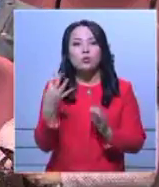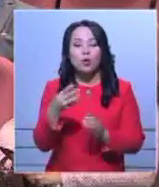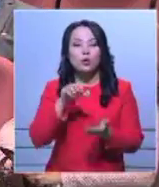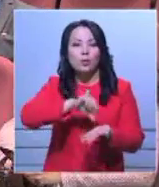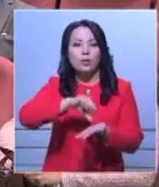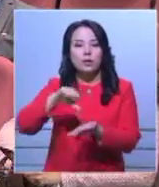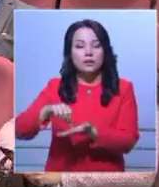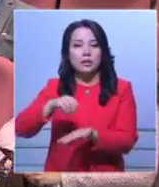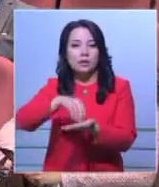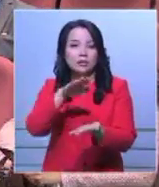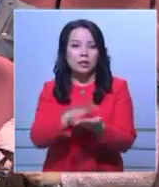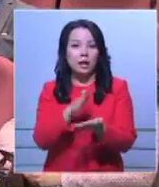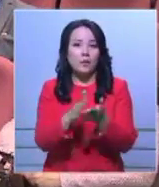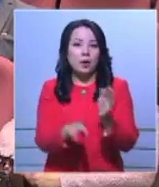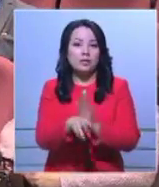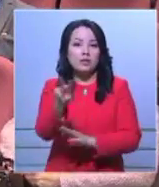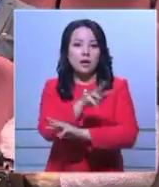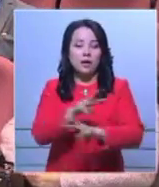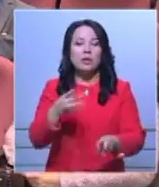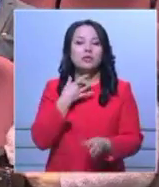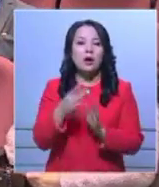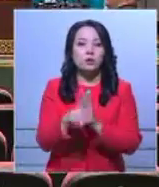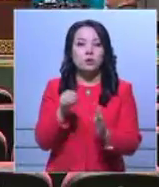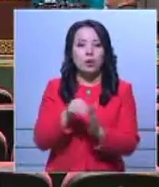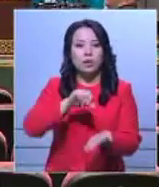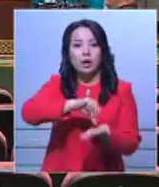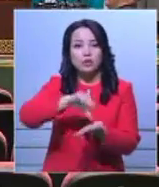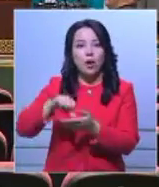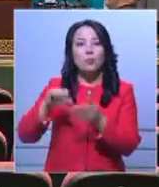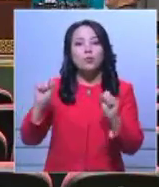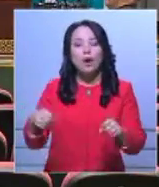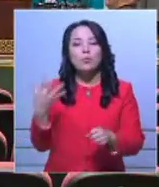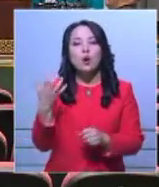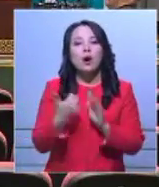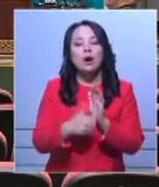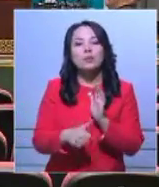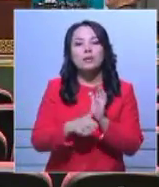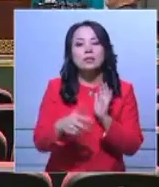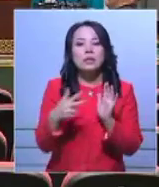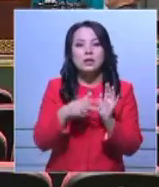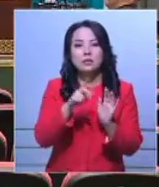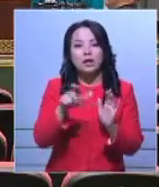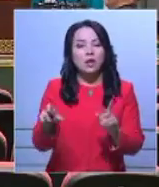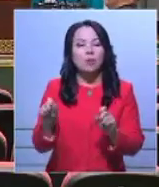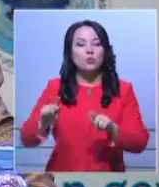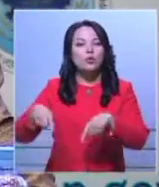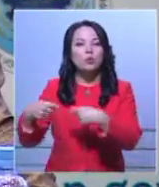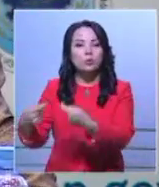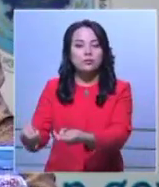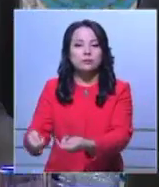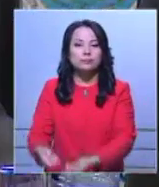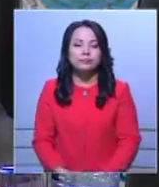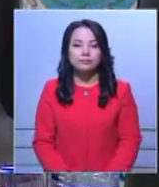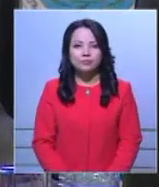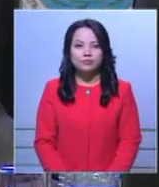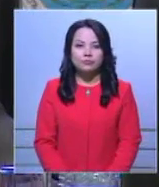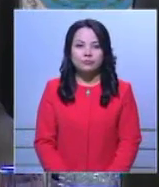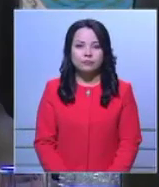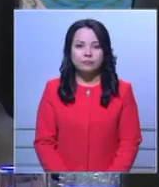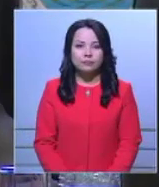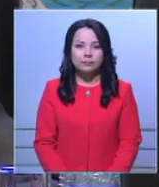үміткер тіркеліпті. Мәслихаттар сайлауына қатысу мүмкіндігі 568 азаматқа бұйырып отыр.